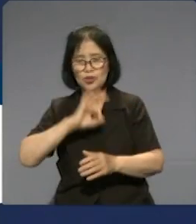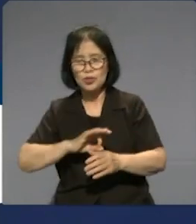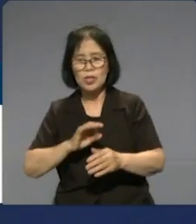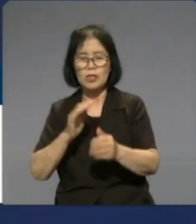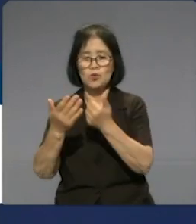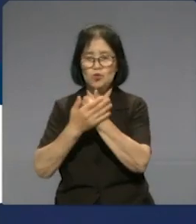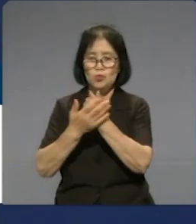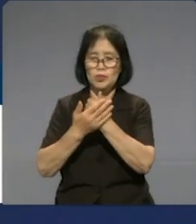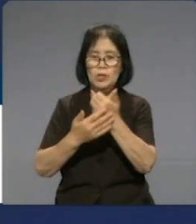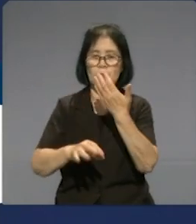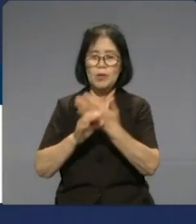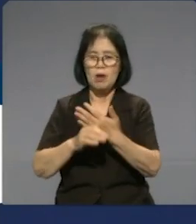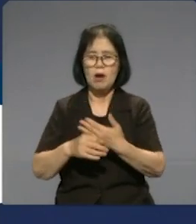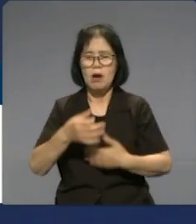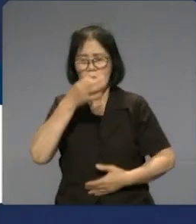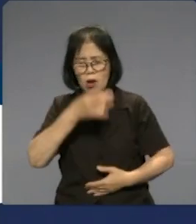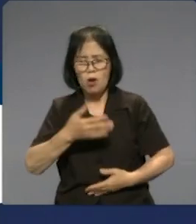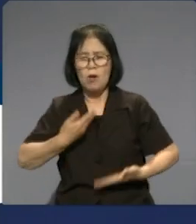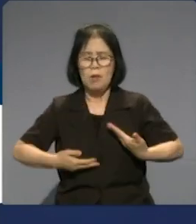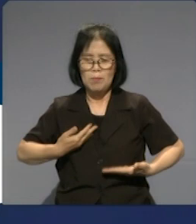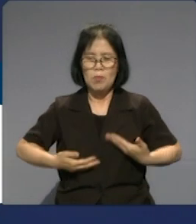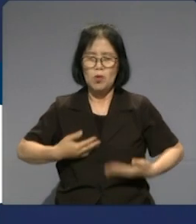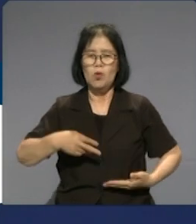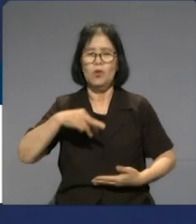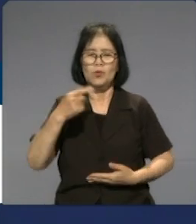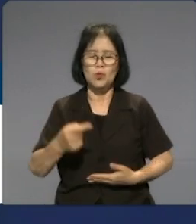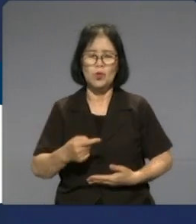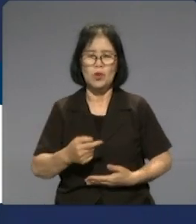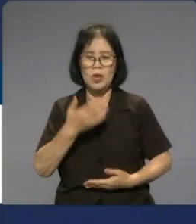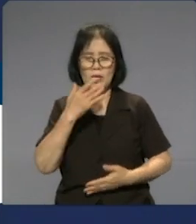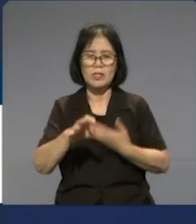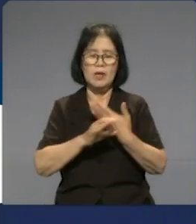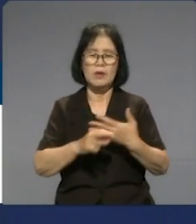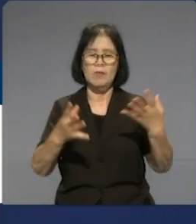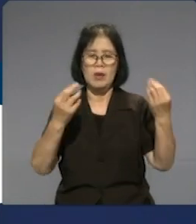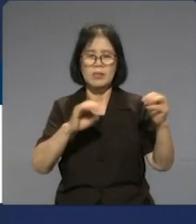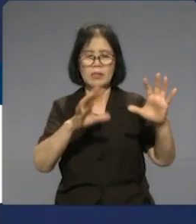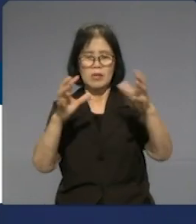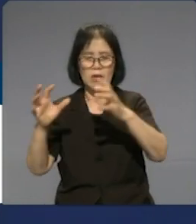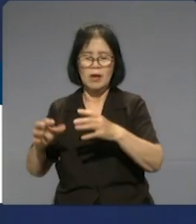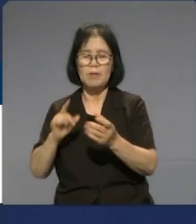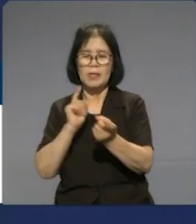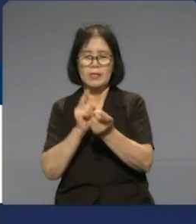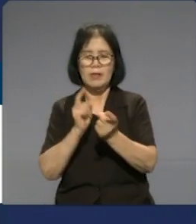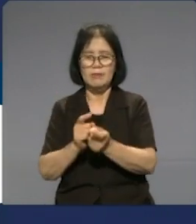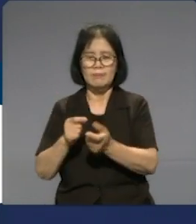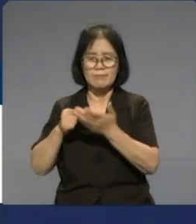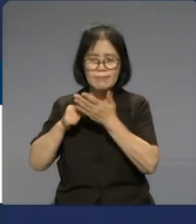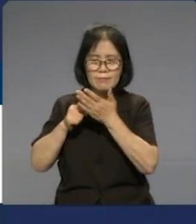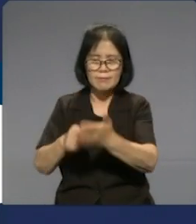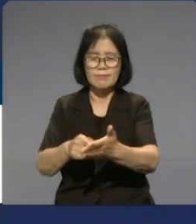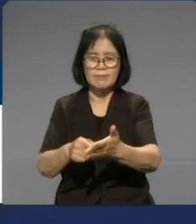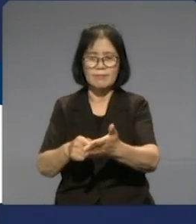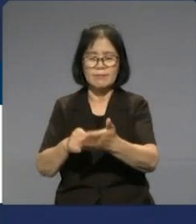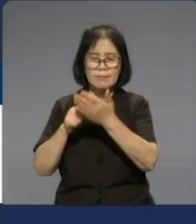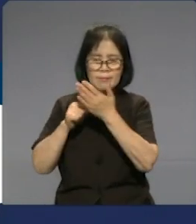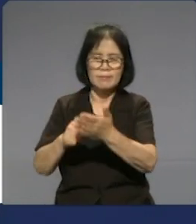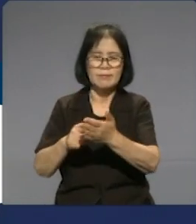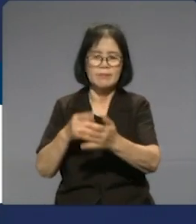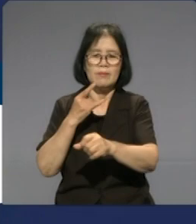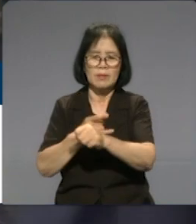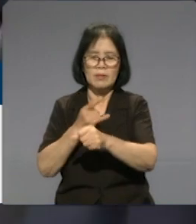된다면 숨가쁜 일정이 된다 하더라도 가급적 많은 나라와 만나는 강행군을 마다하지 말아야